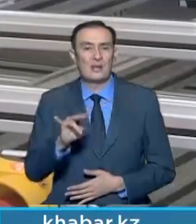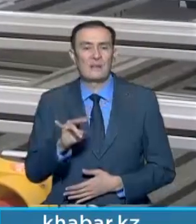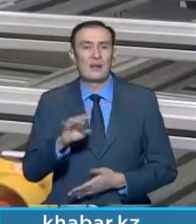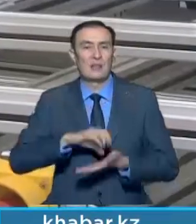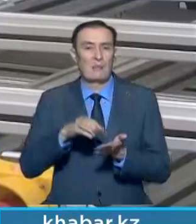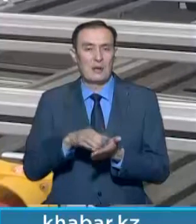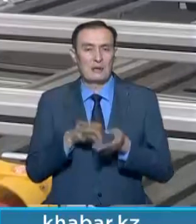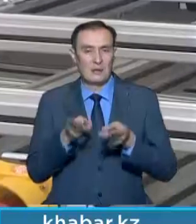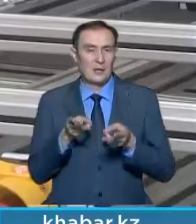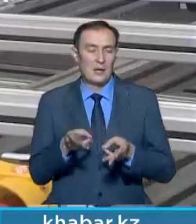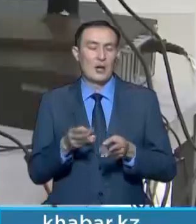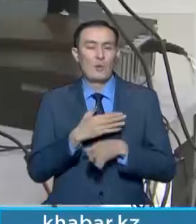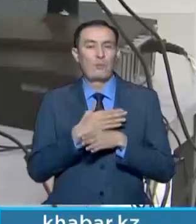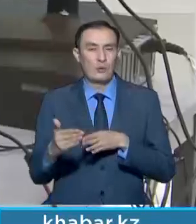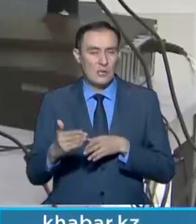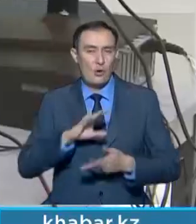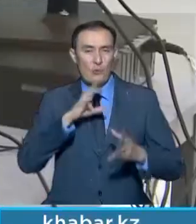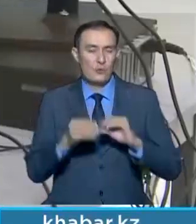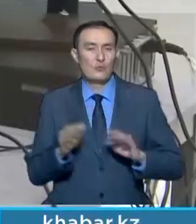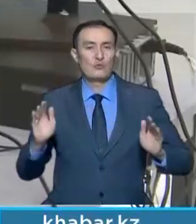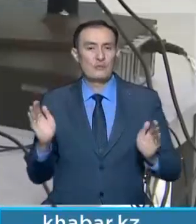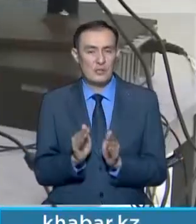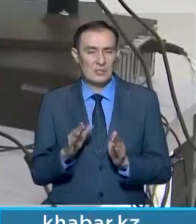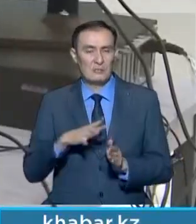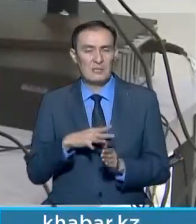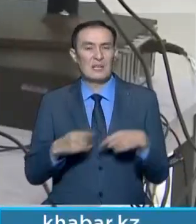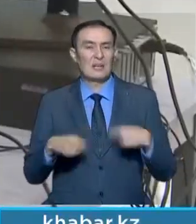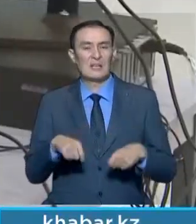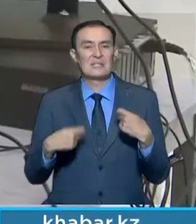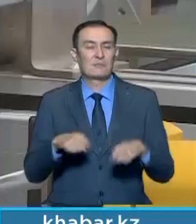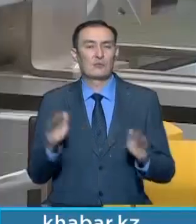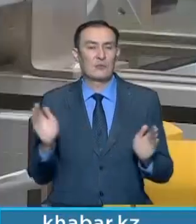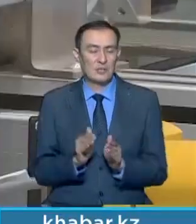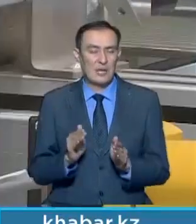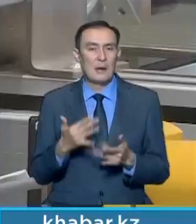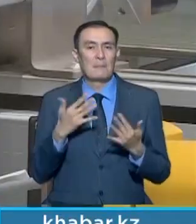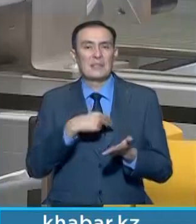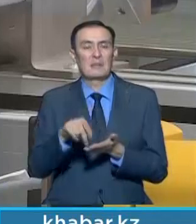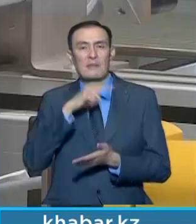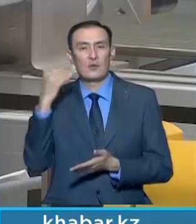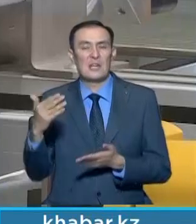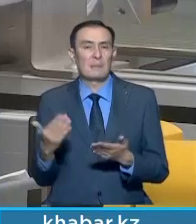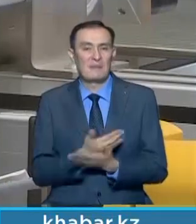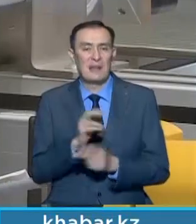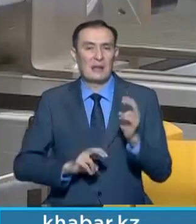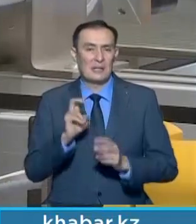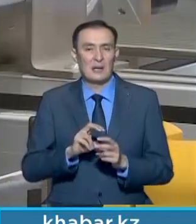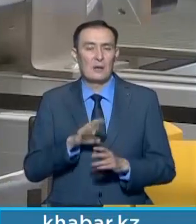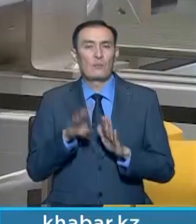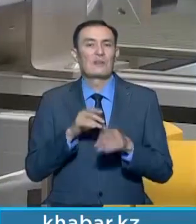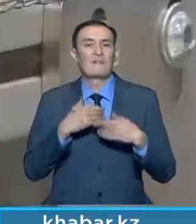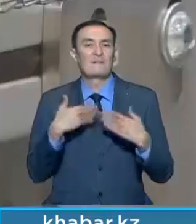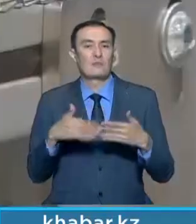урановых таблеток. После объемы свернули, сократился рынок сбыта. Основные потребители в России обновили реакторы под